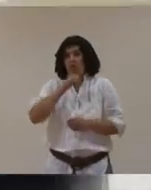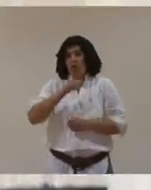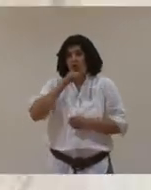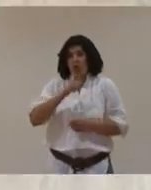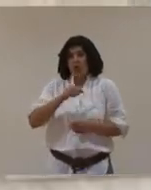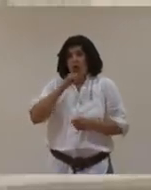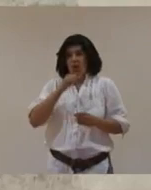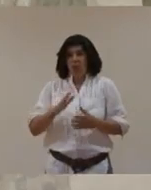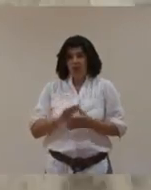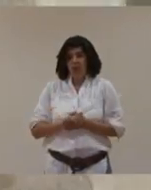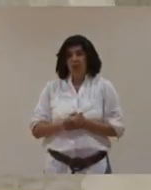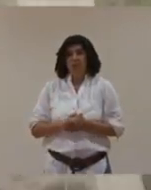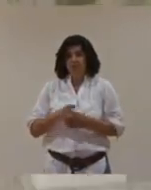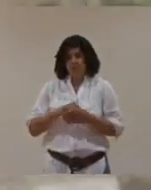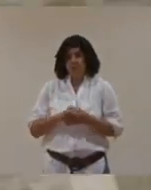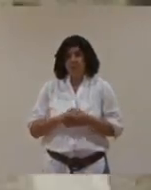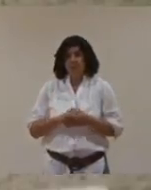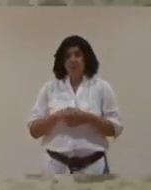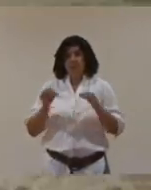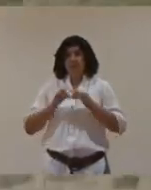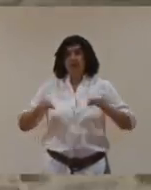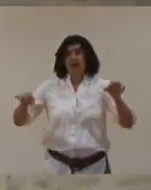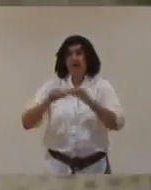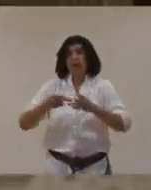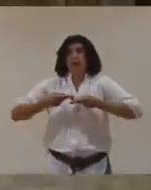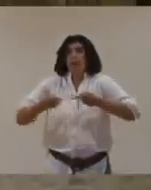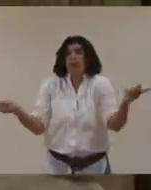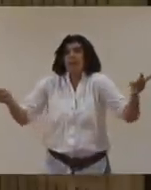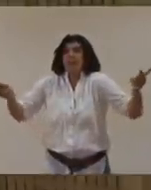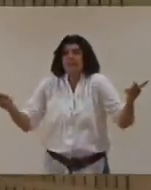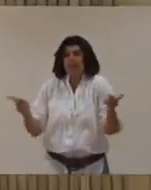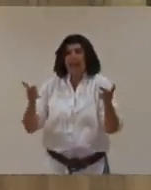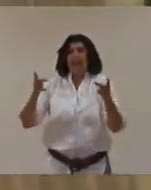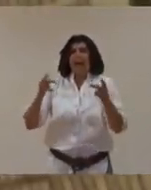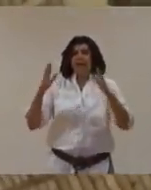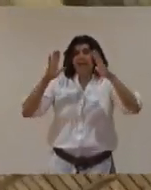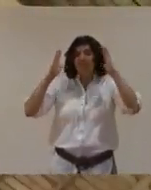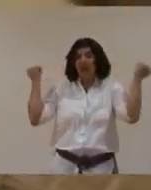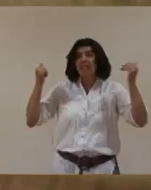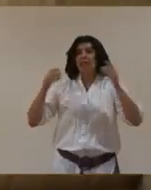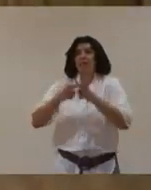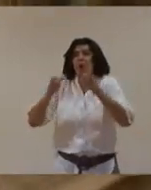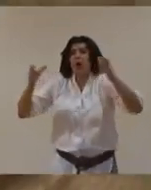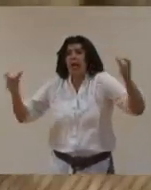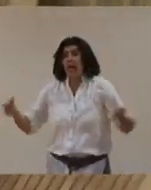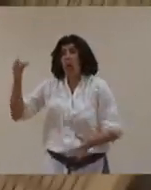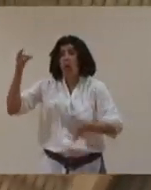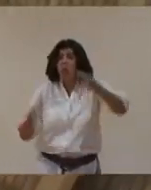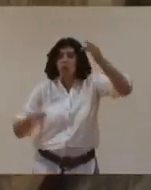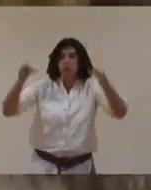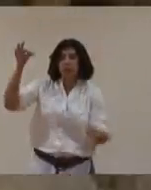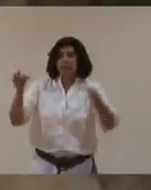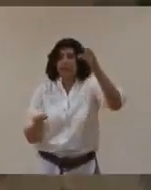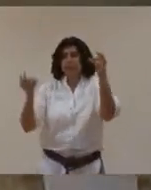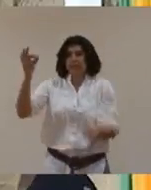d'apparat tant au Moyen-Âge que pour les siècles suivants. Salle publique avant tout, elle accueillait cérémonies, fêtes et banquets, mais servait également